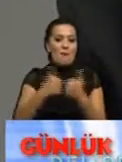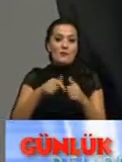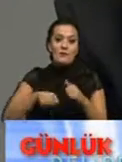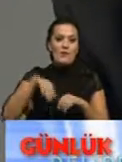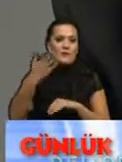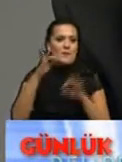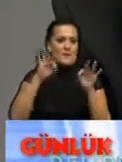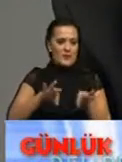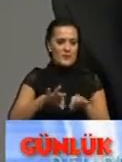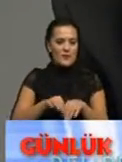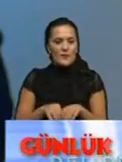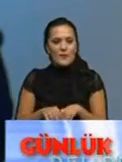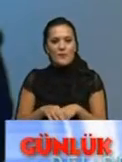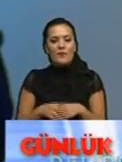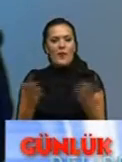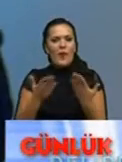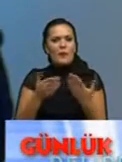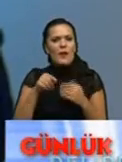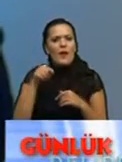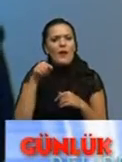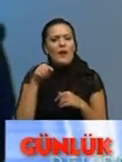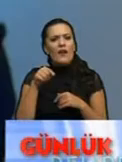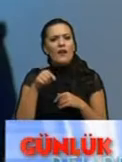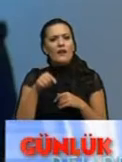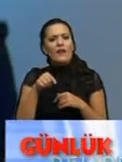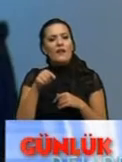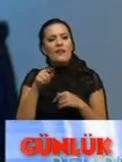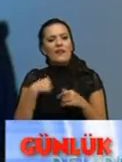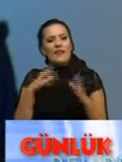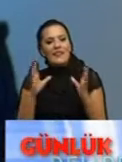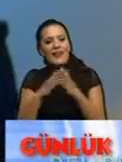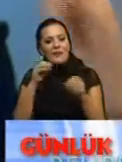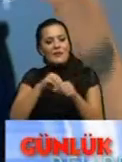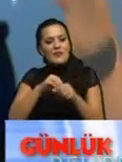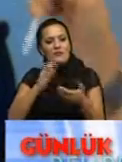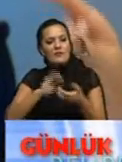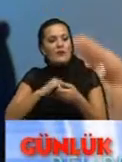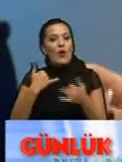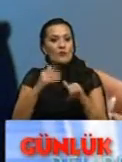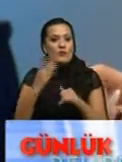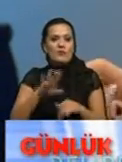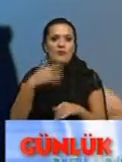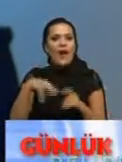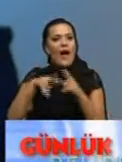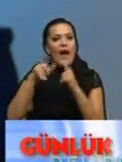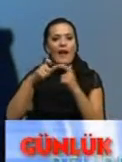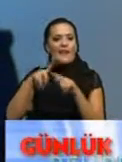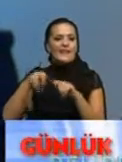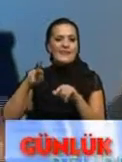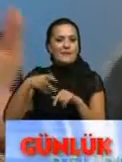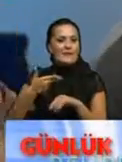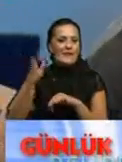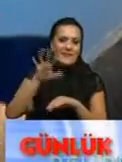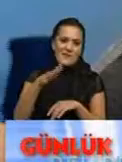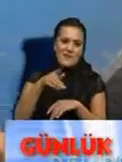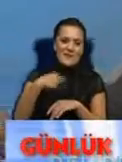bundan sonra başlıyor. Ama şey olmayın yani hani böyle takım oyuncusu olun vallahi bak Alex gibi gidersiniz ona. Çok